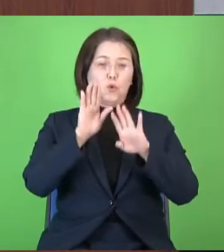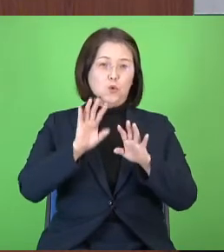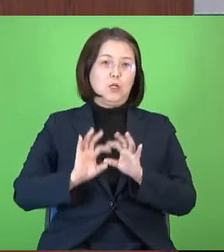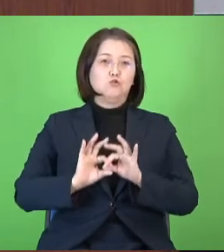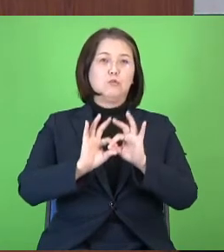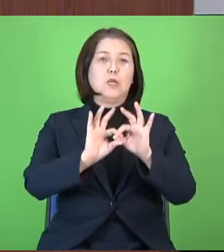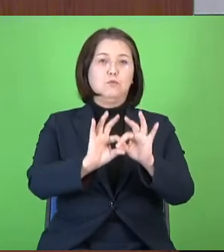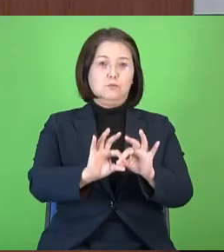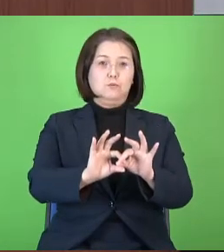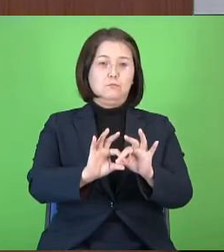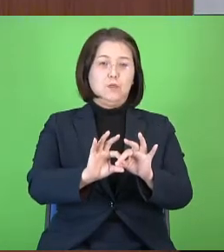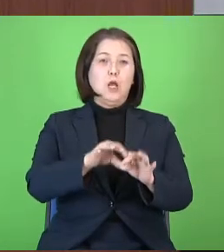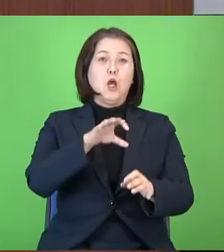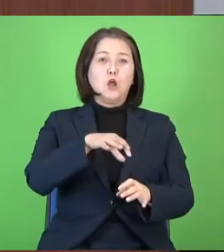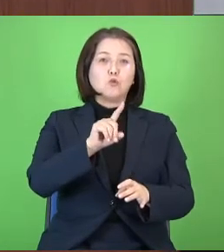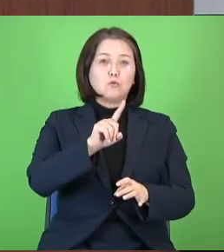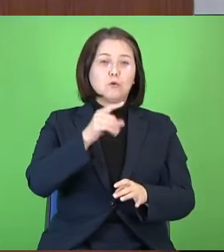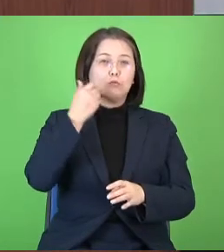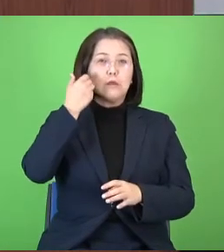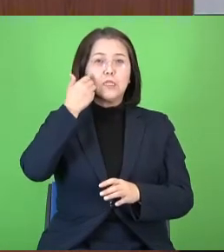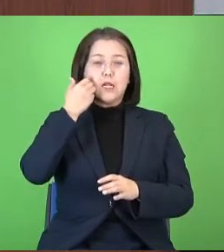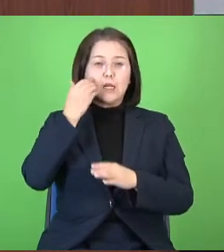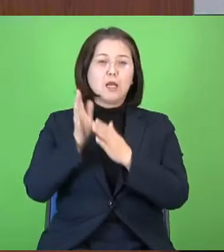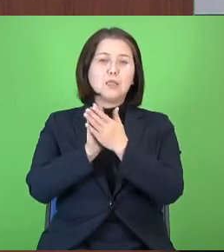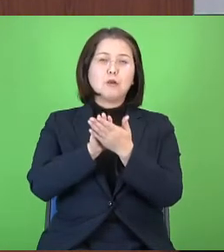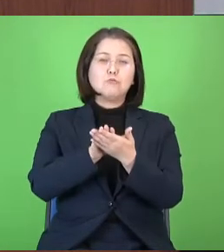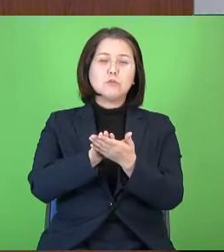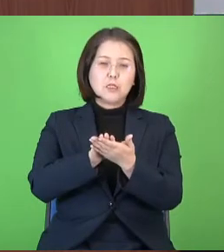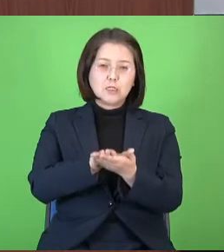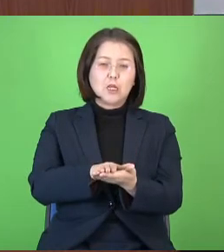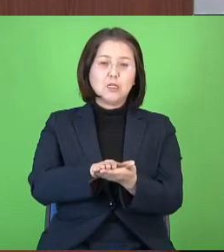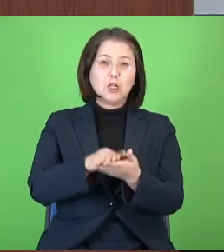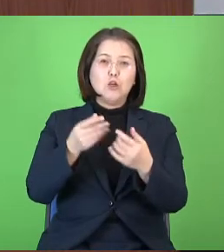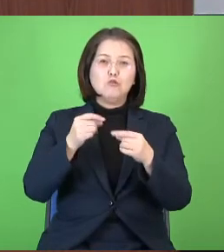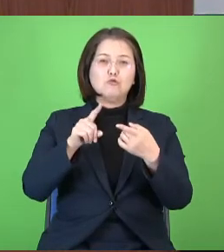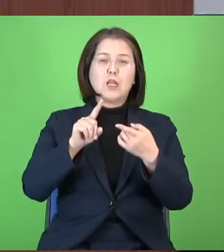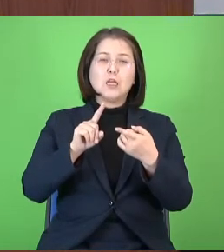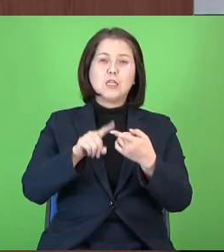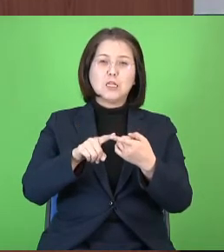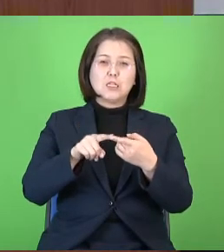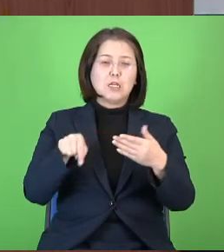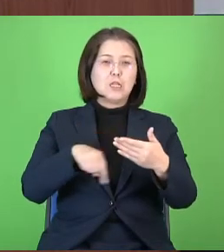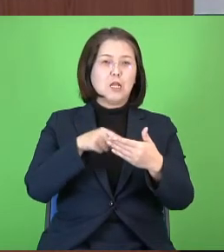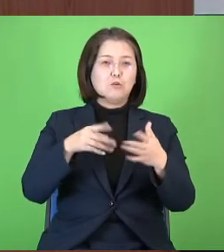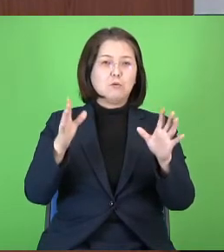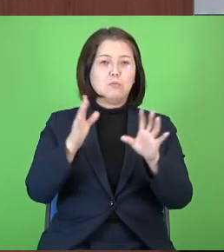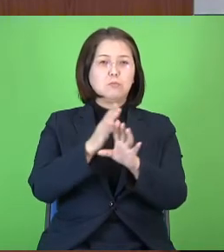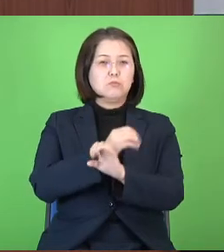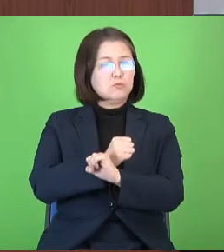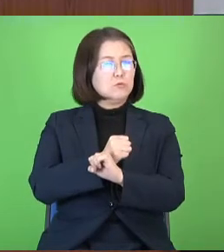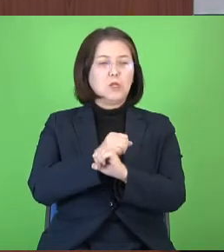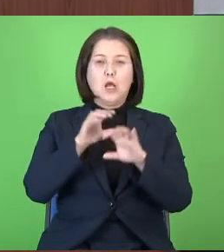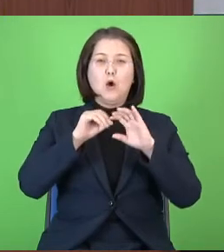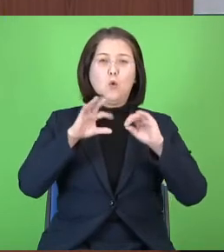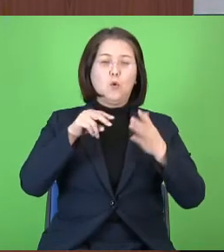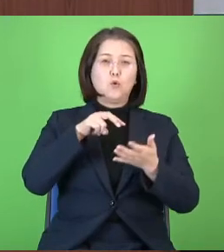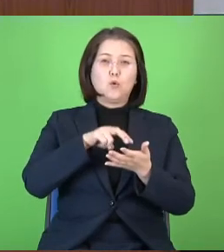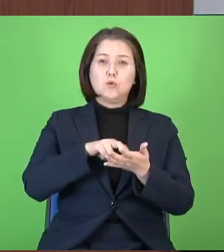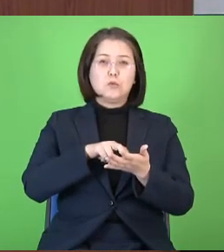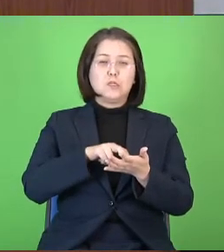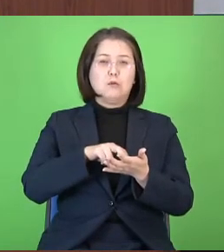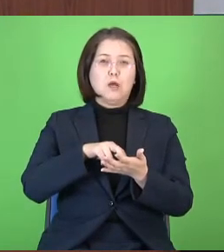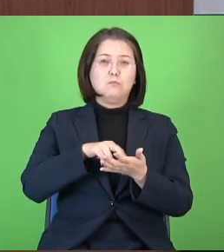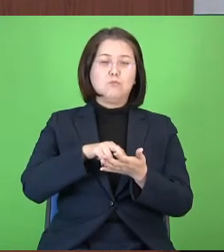の情報も非常に高大切な情報だという風に考えておりましてこうやっぱり名前を公表することで具体的な事実が